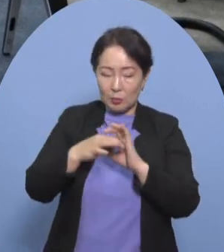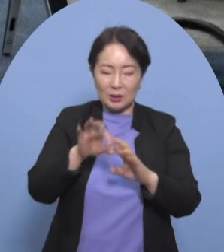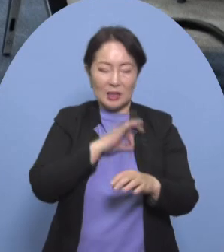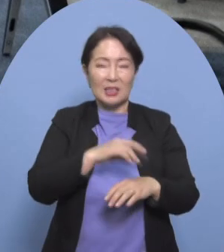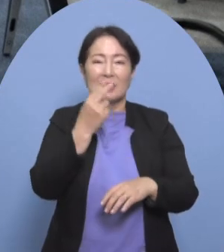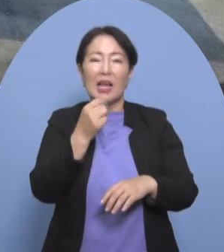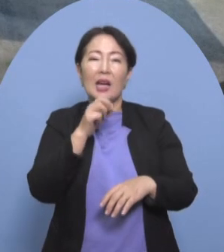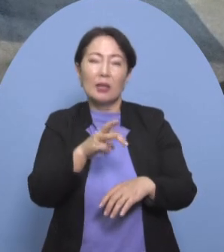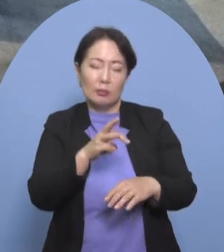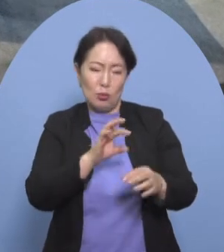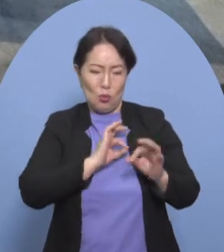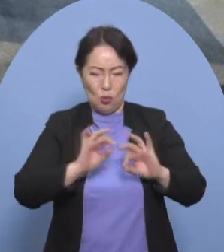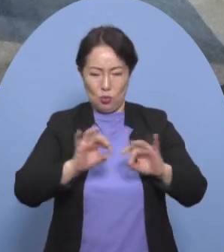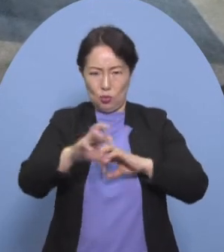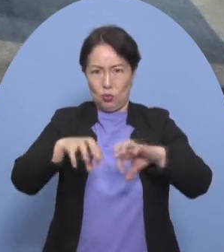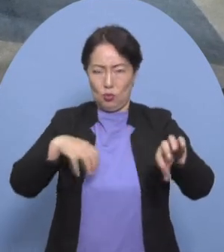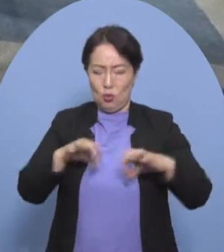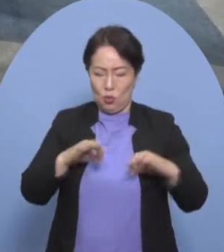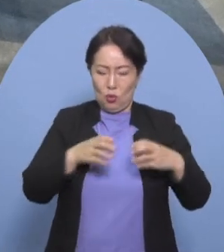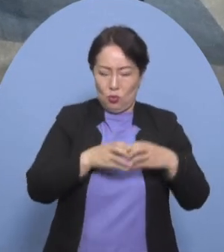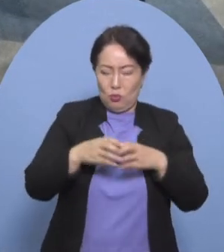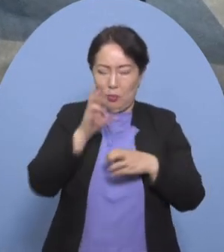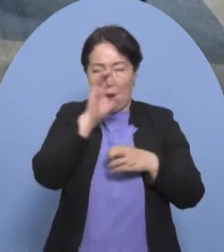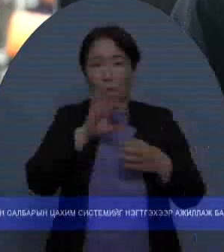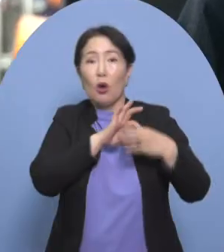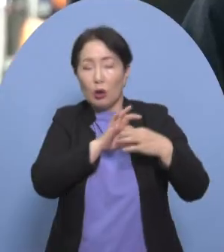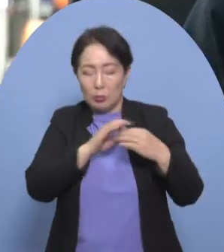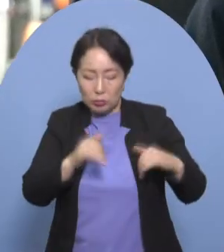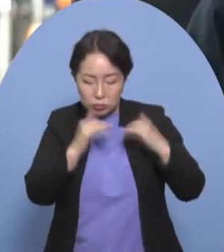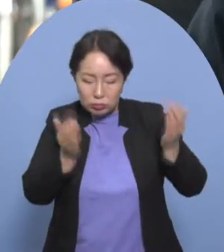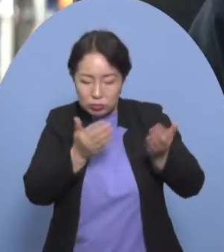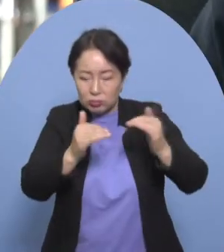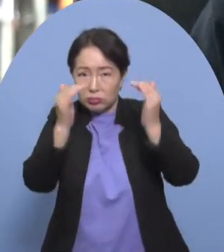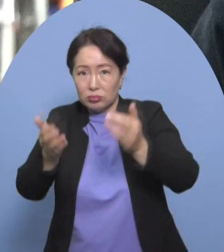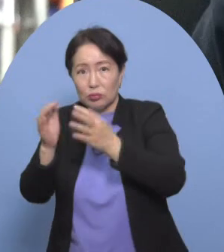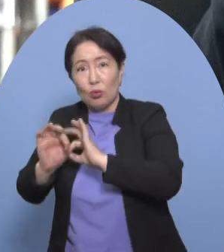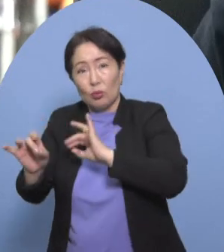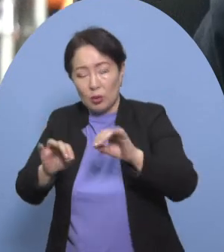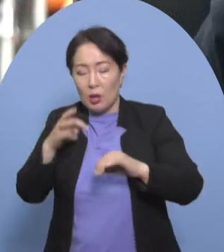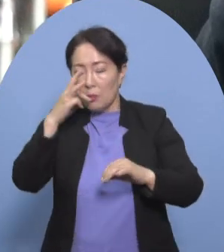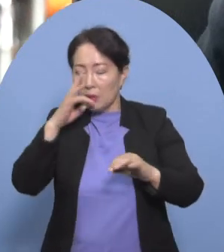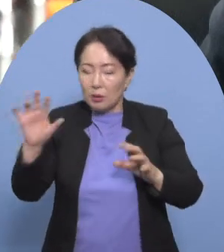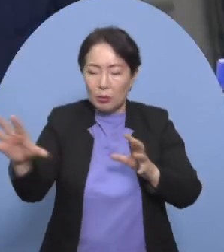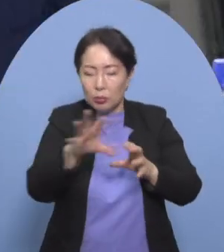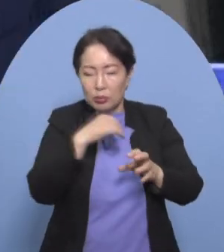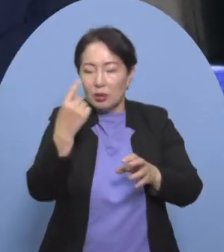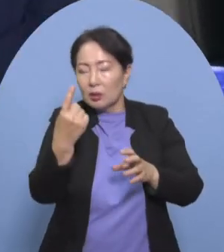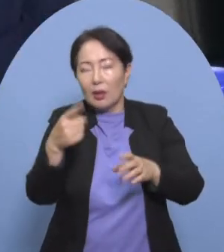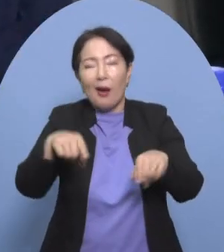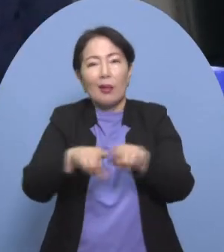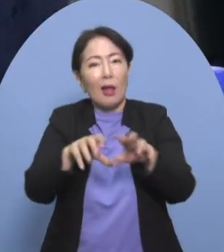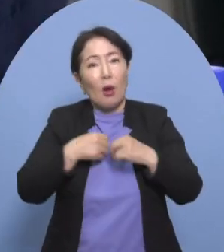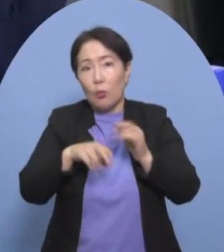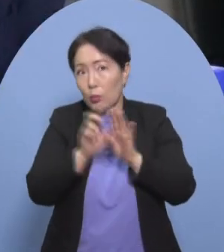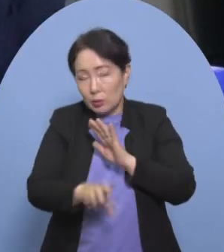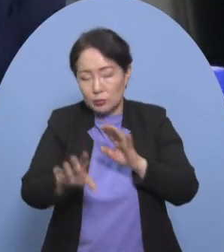агентлаг нэгжүүдэд ашиглагдаж буй захим системүүд өөр өөрийн салбар нэгж байгууллагад харьяалагдаж хөгжүүлэлт хийгддэг. За мэдээллийн урсгалыг нэг